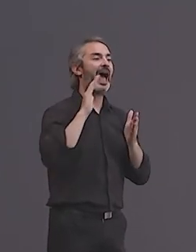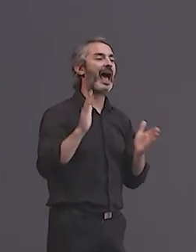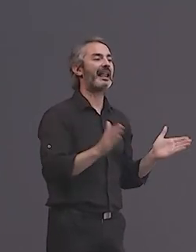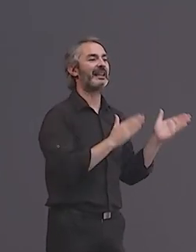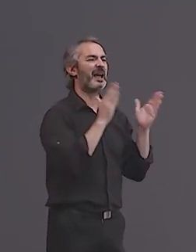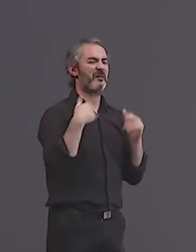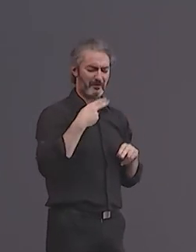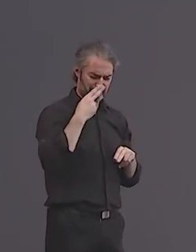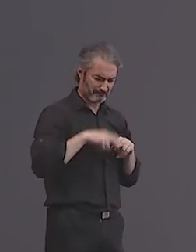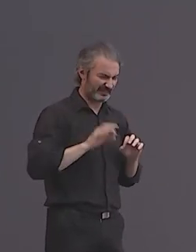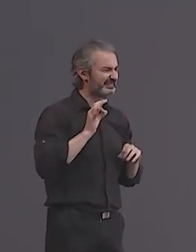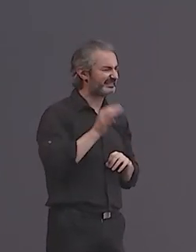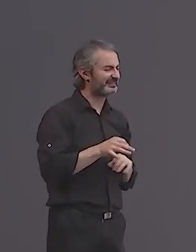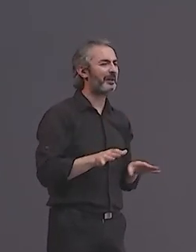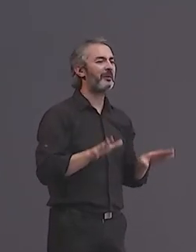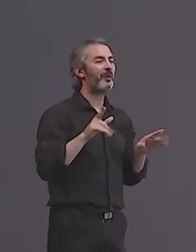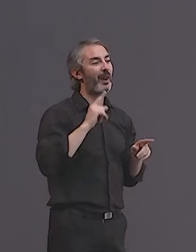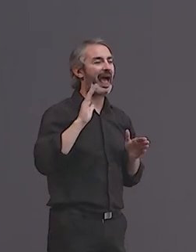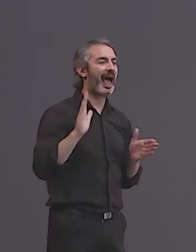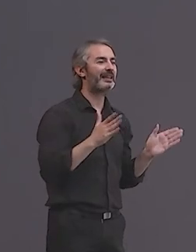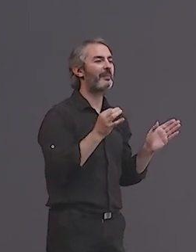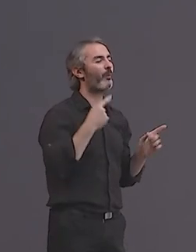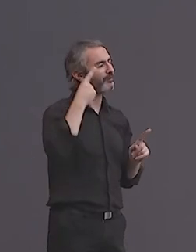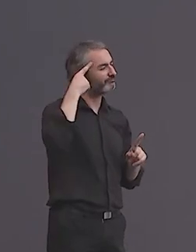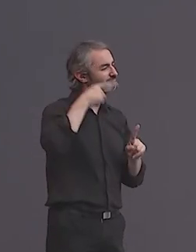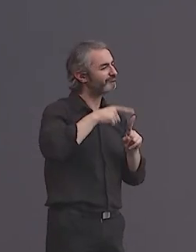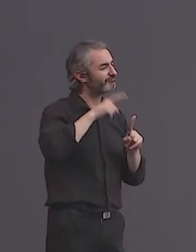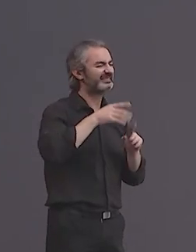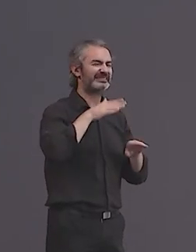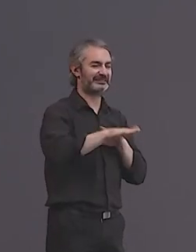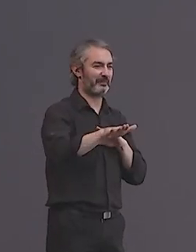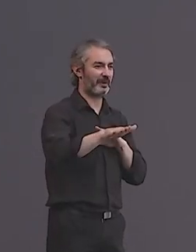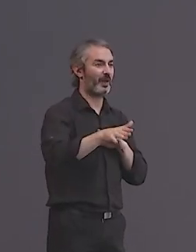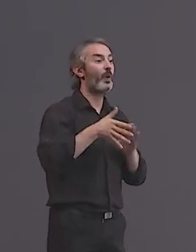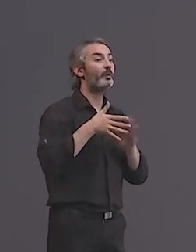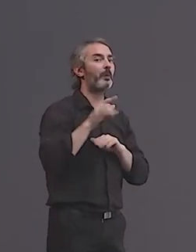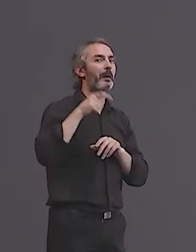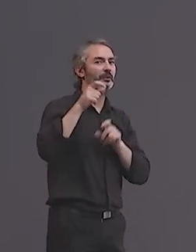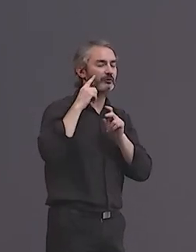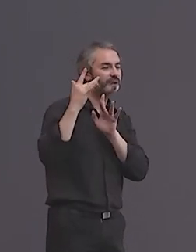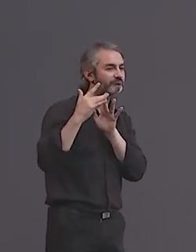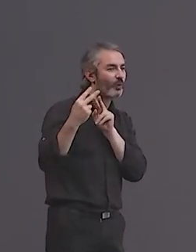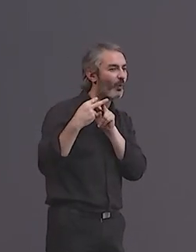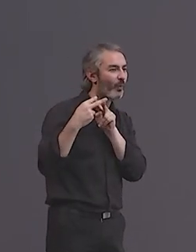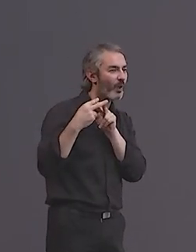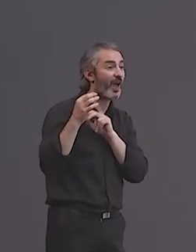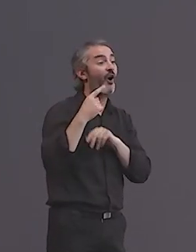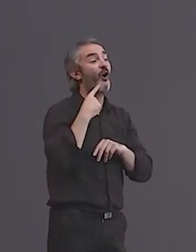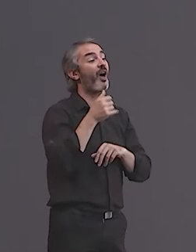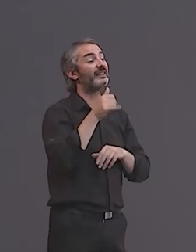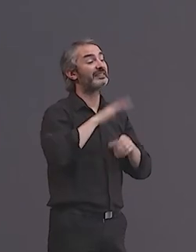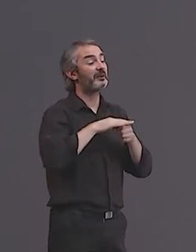molt estranya que ens hagi resultat ser, és una etapa que recordarem sempre. Ja sigui per la gent que hem conegut o per les birres del